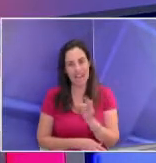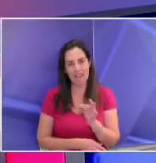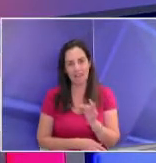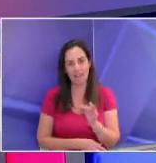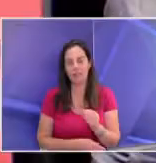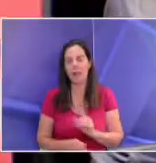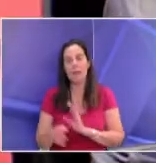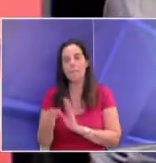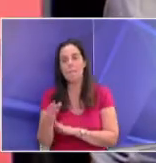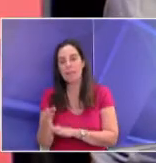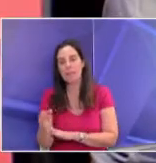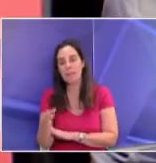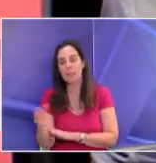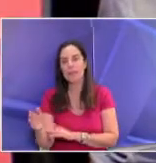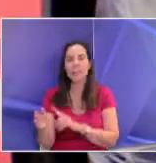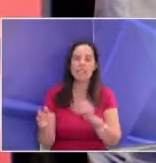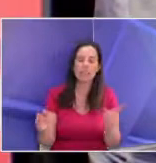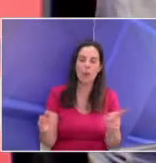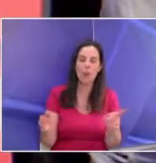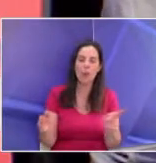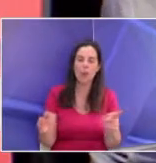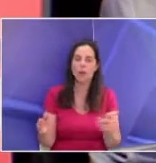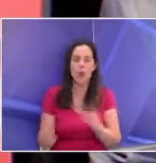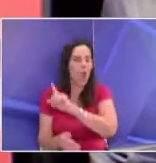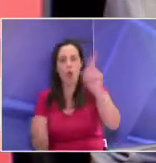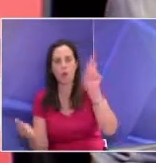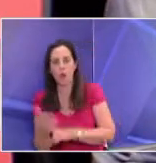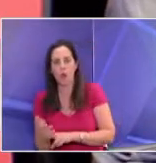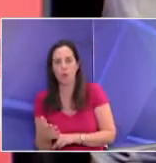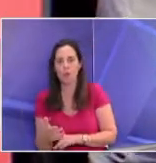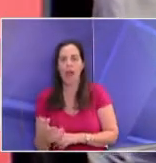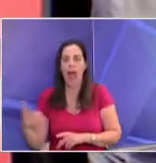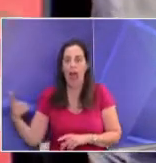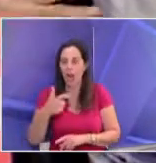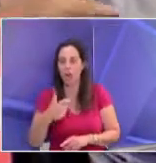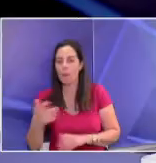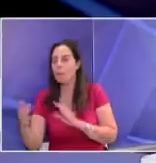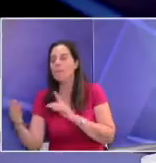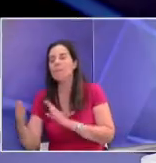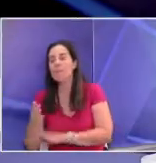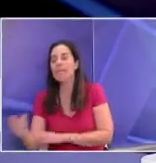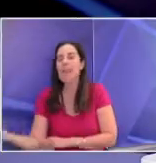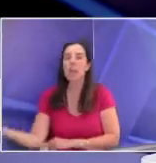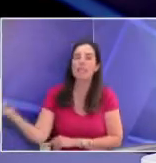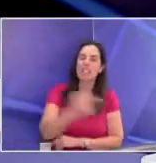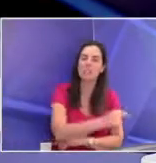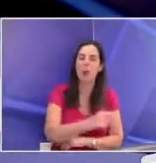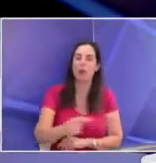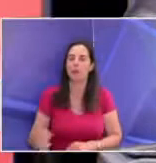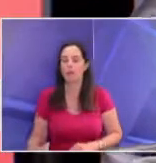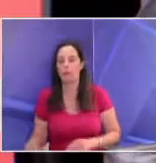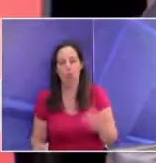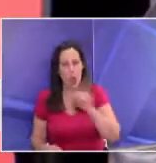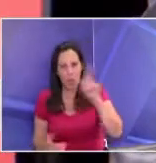מגיעה מימין. מימין לשמאל. לא נכון. הכדורים. לא נכון. באים מימין לשמאל. לא נכון. האלימות באה מימין לשמאל. השמאל